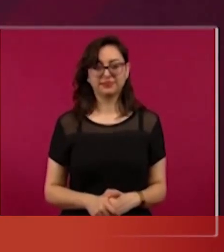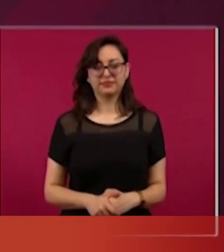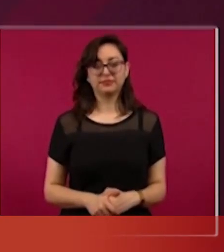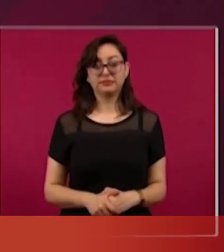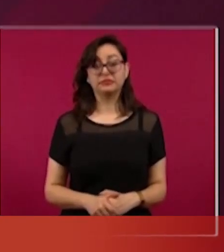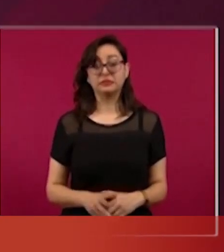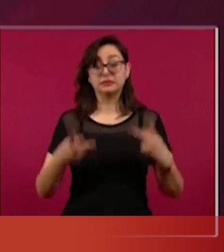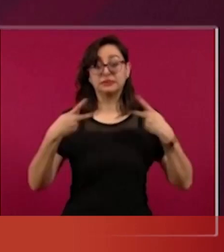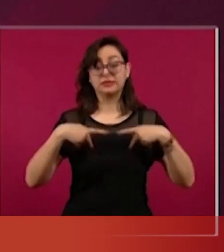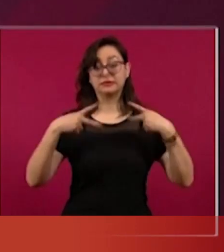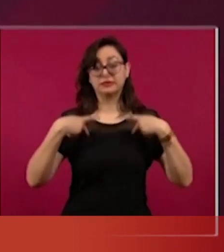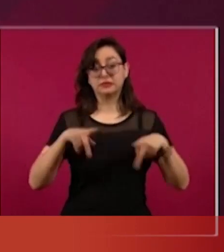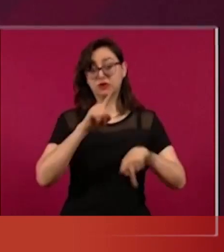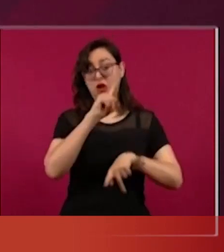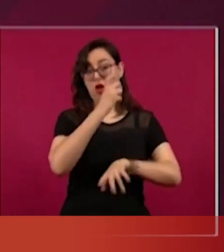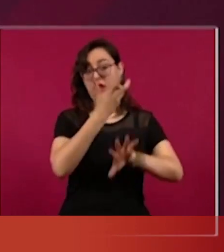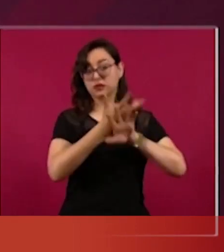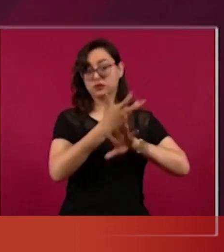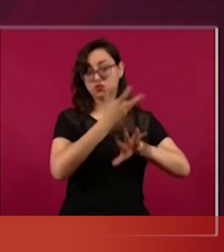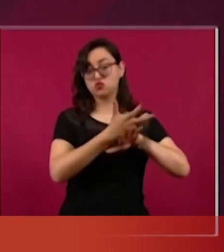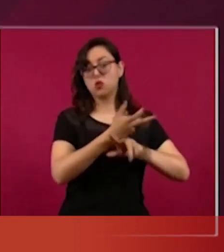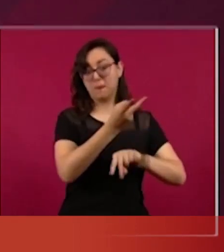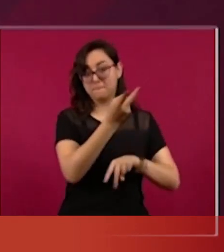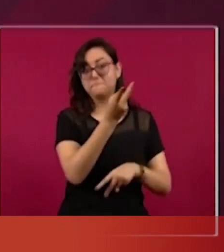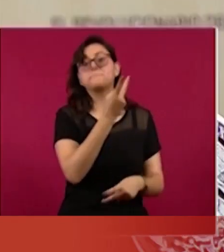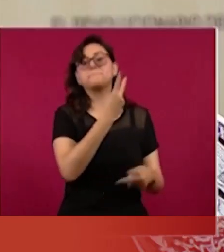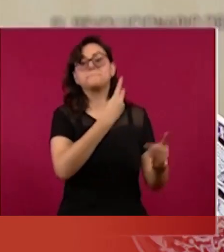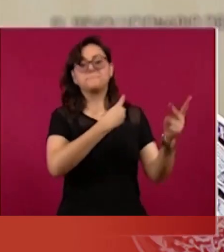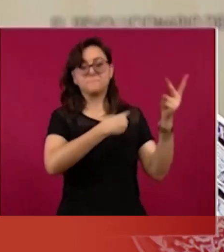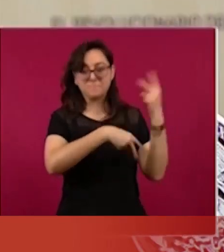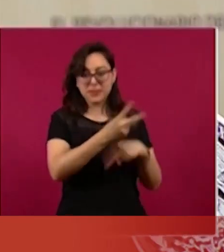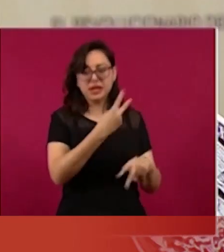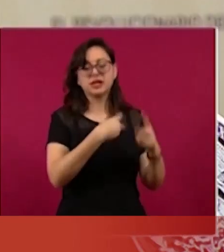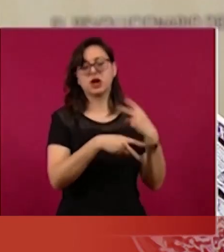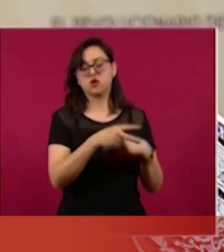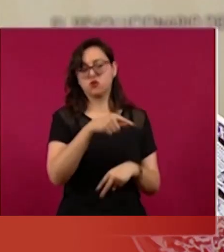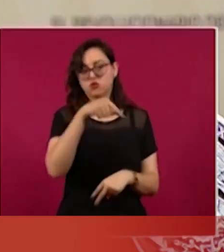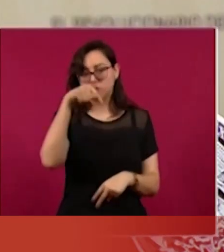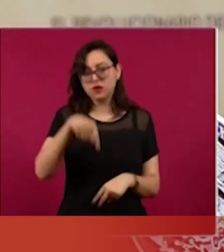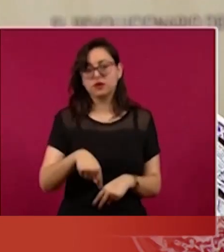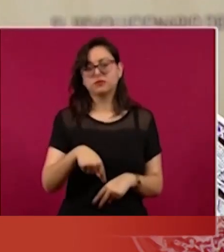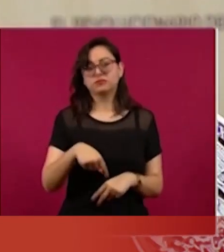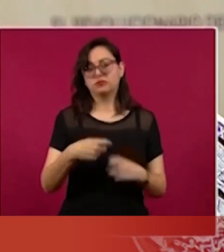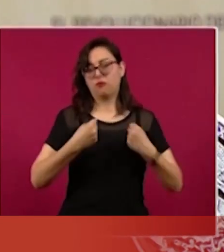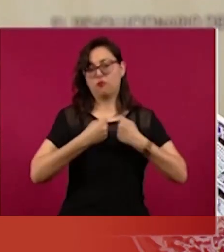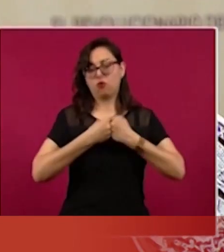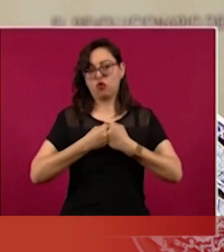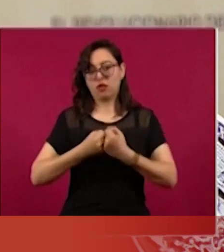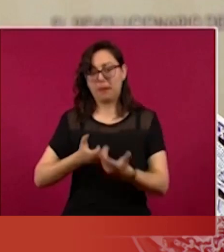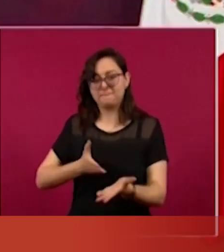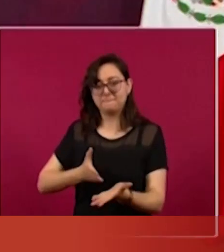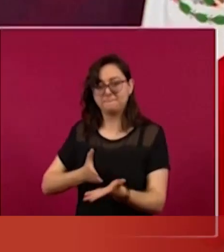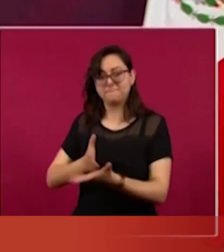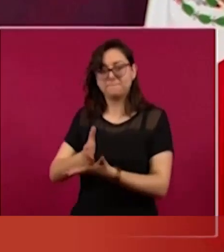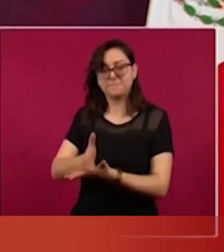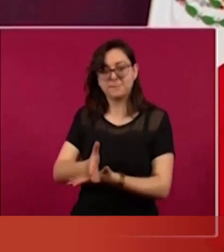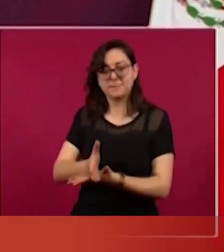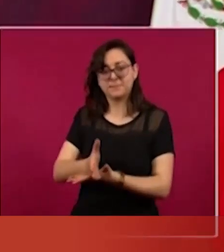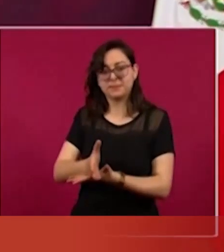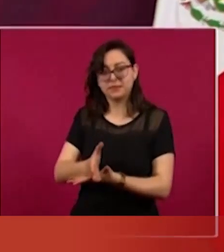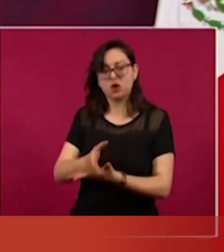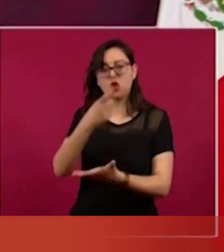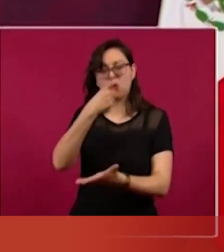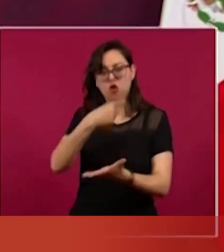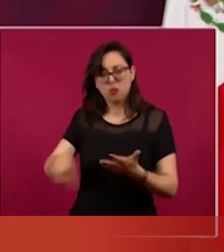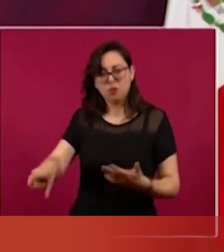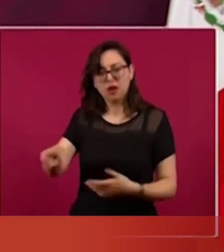架。FBI 宣布，现正寻求公众帮助，悬赏$50,000以找回失踪的美国公民，并且缉拿绑